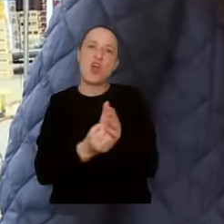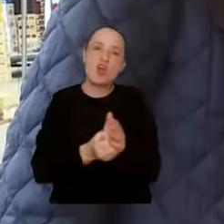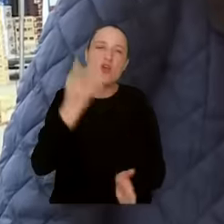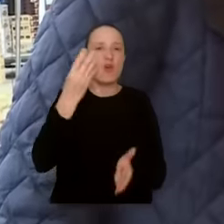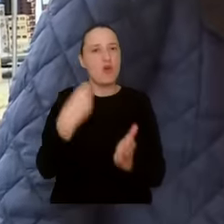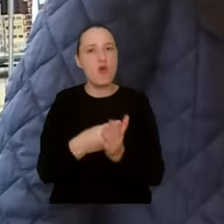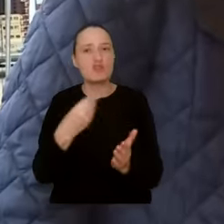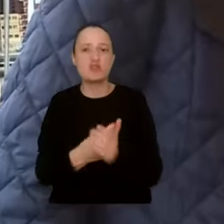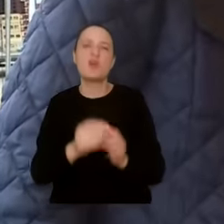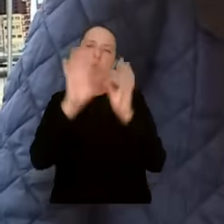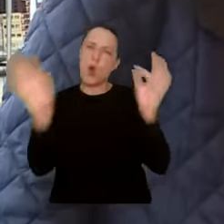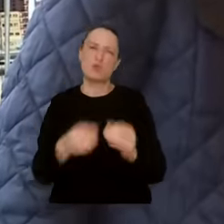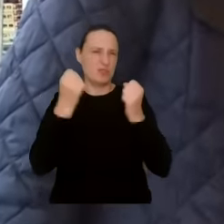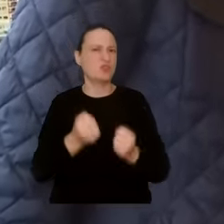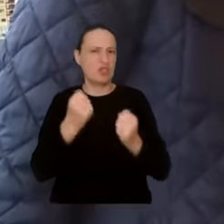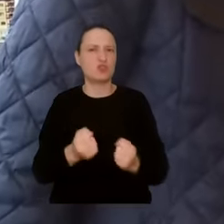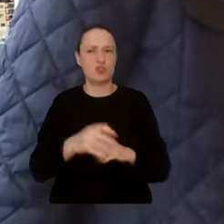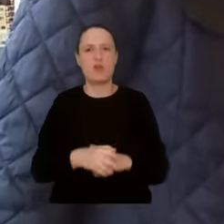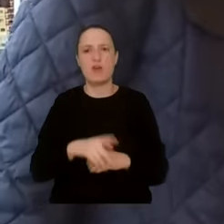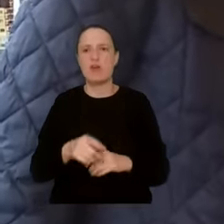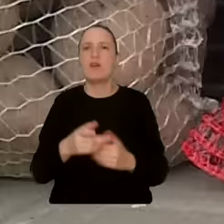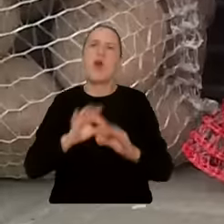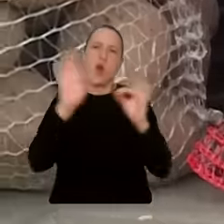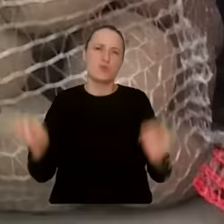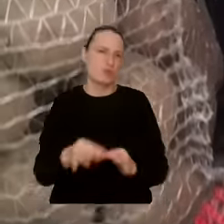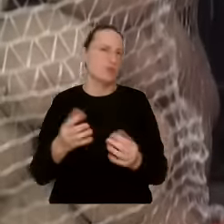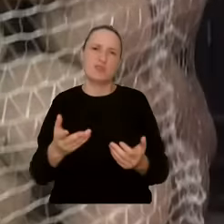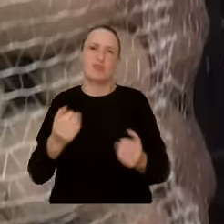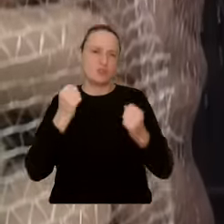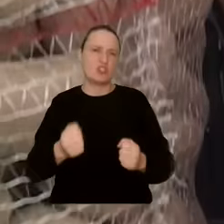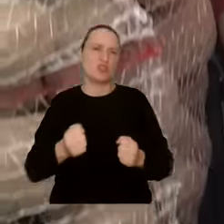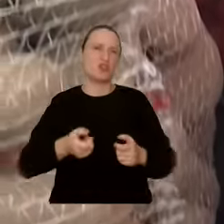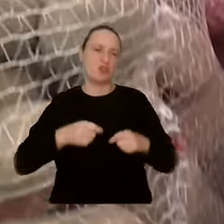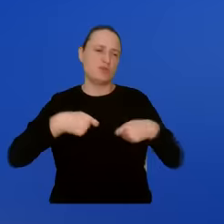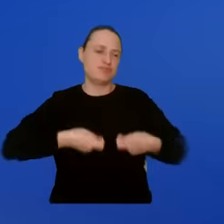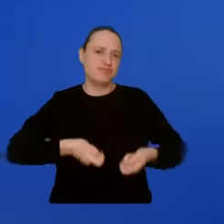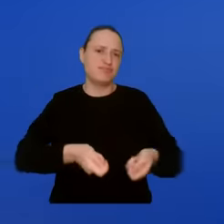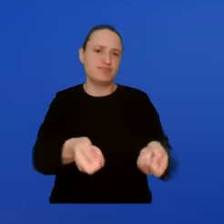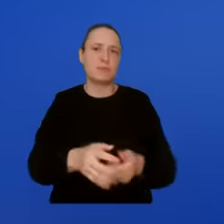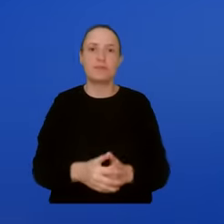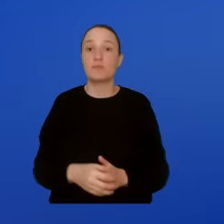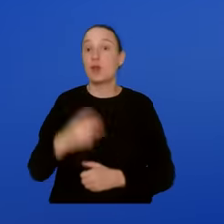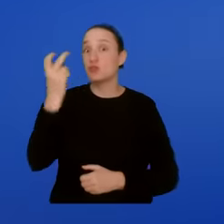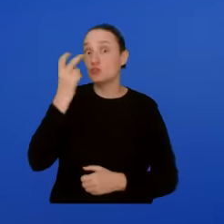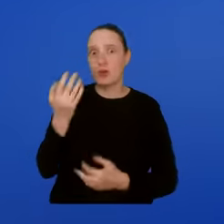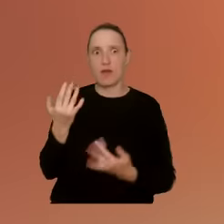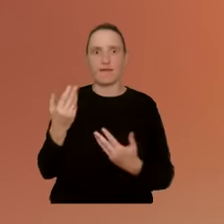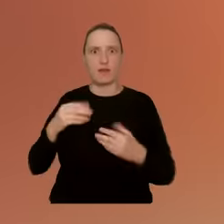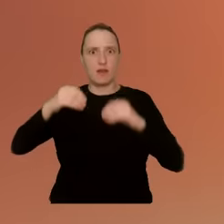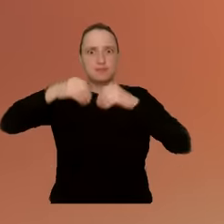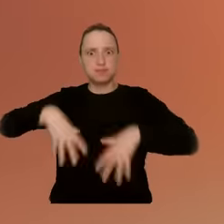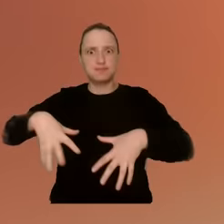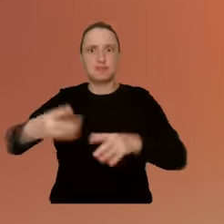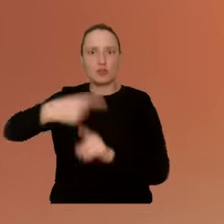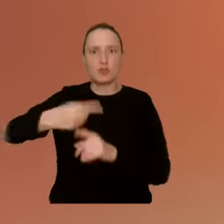No i ogólnie ciężko, no nawozy i uprawa i w ogóle, no nie. Taka sytuacja. Ciekawe, ile nawozu potrzebował ten Amerykanin, żeby